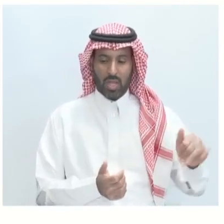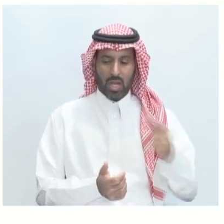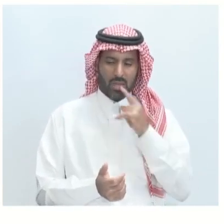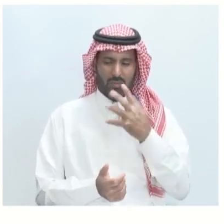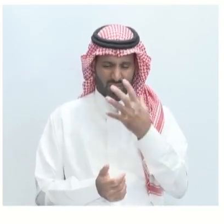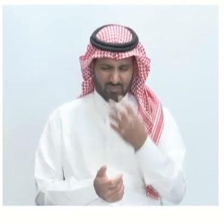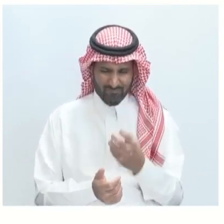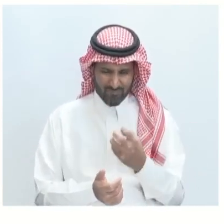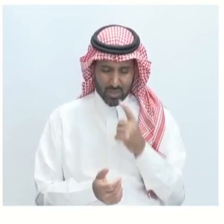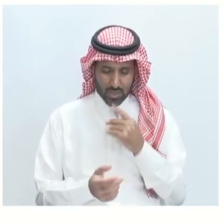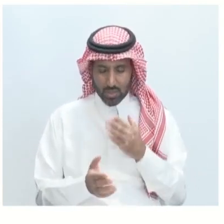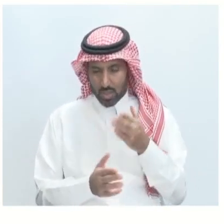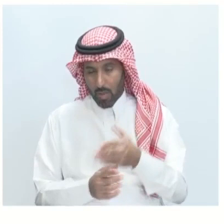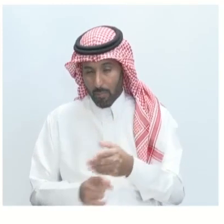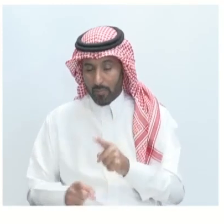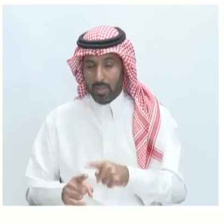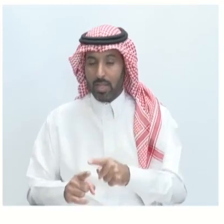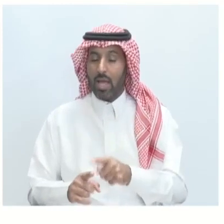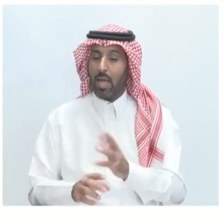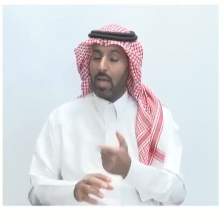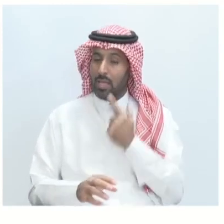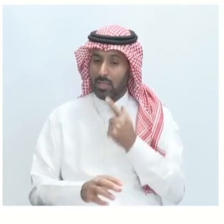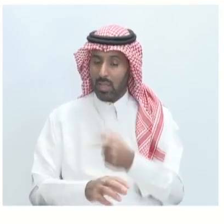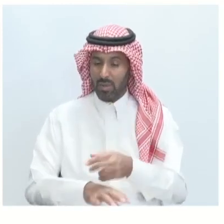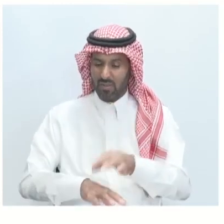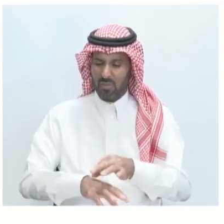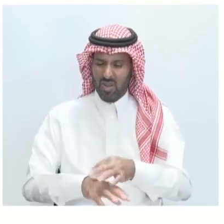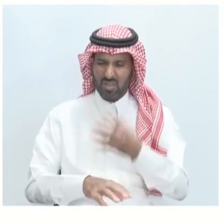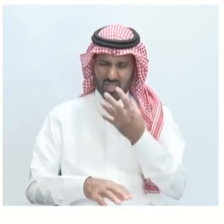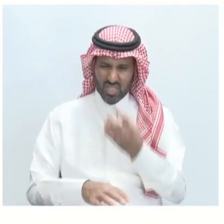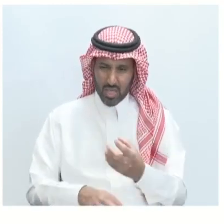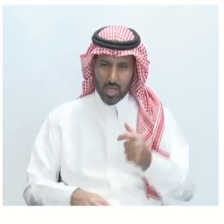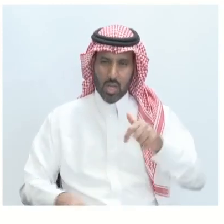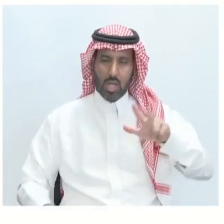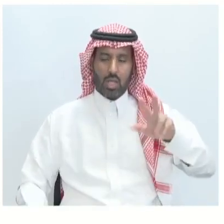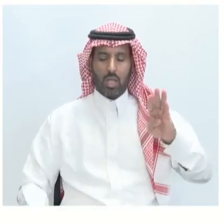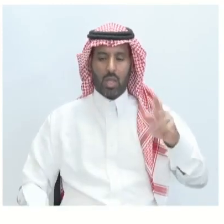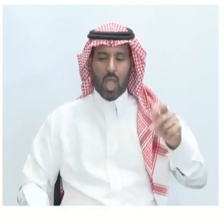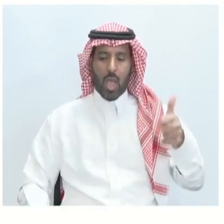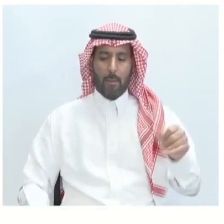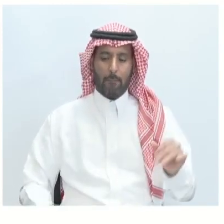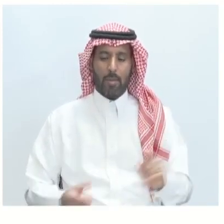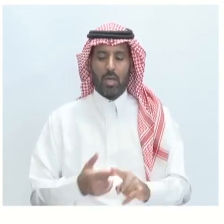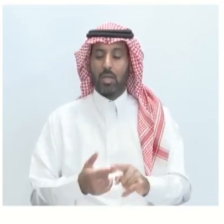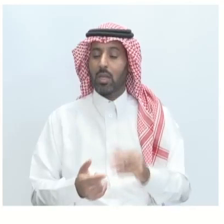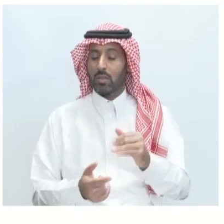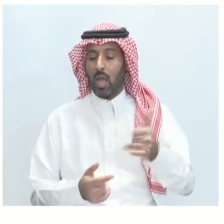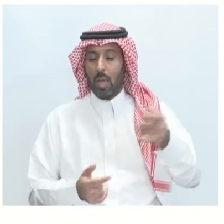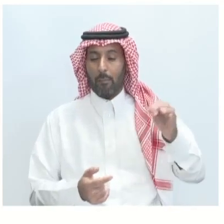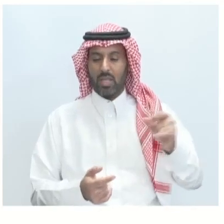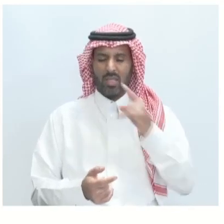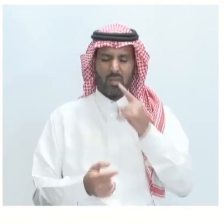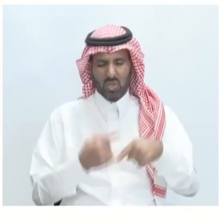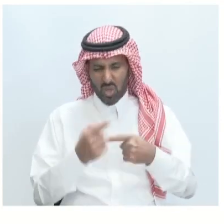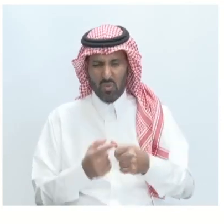بالحزن ادى ذلك الى ماذا اصابتها بمرض الاكتئاب ايضا احمد عندما استمرت معه حاله